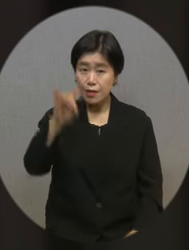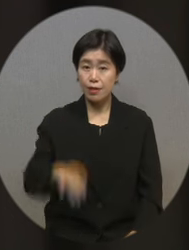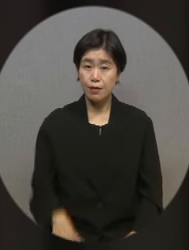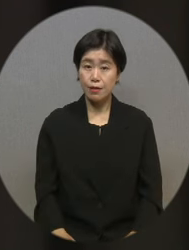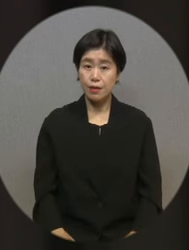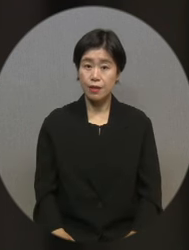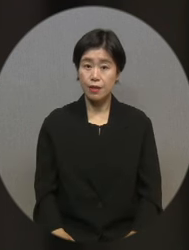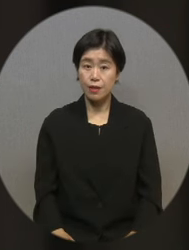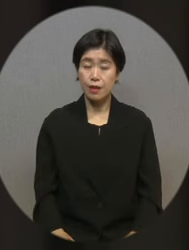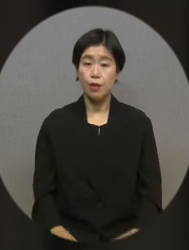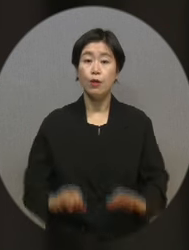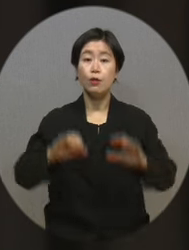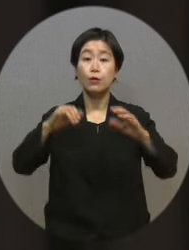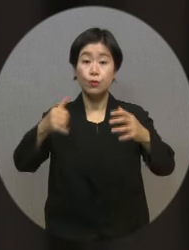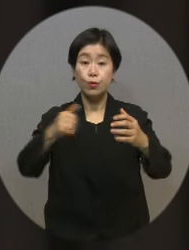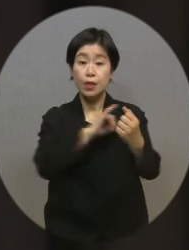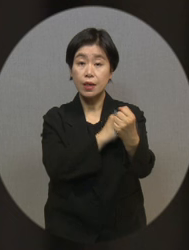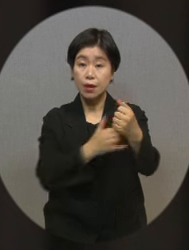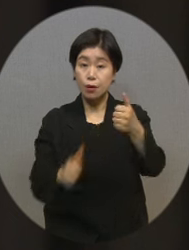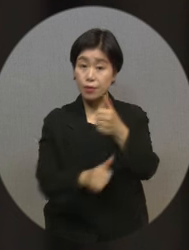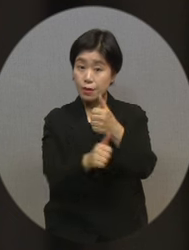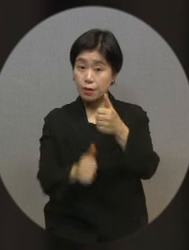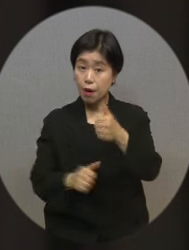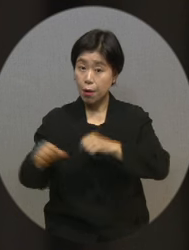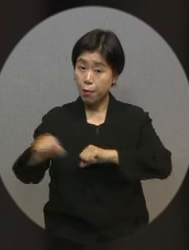알기로는 국가인권위원으로 활동도 하셨죠.